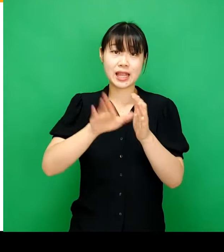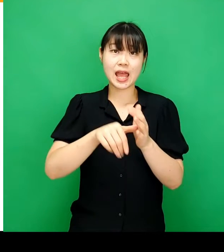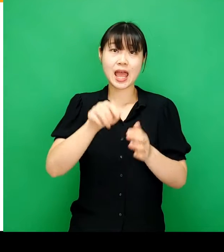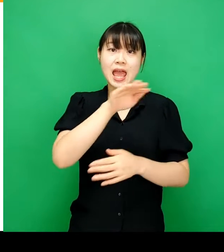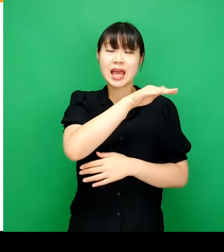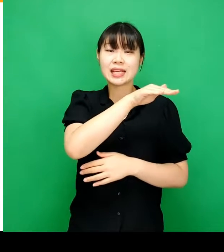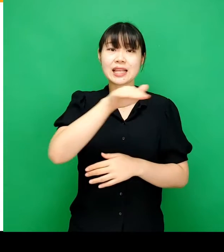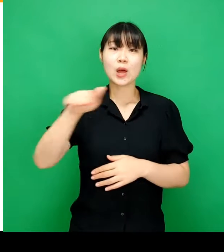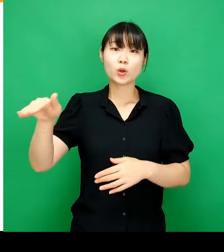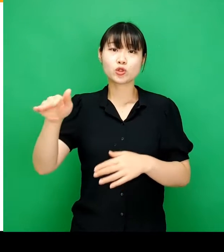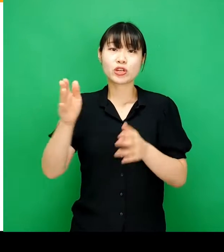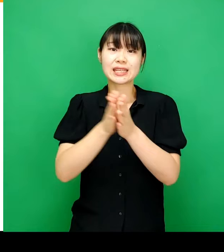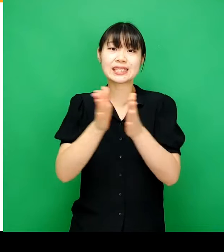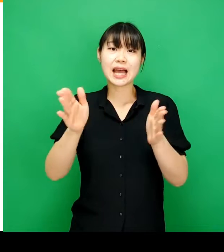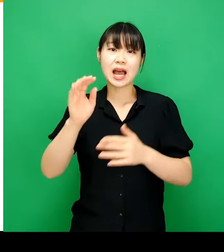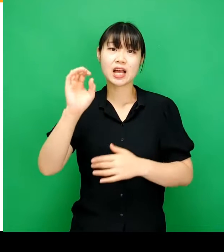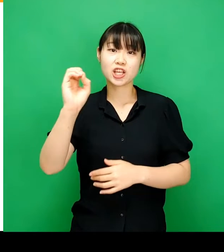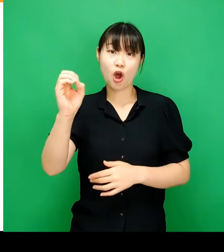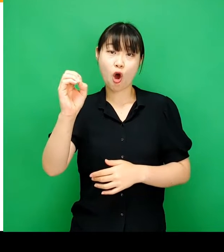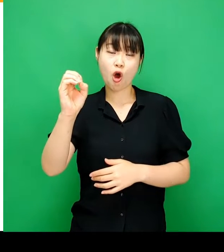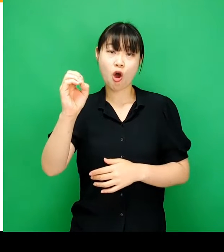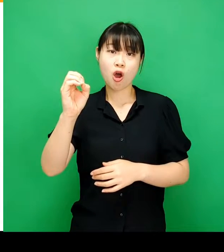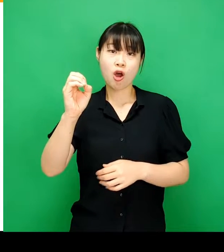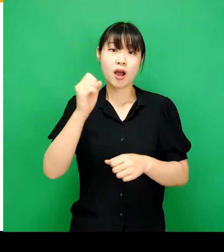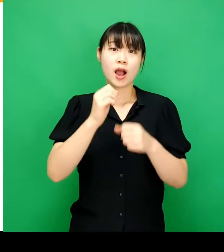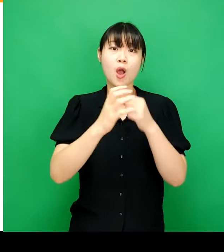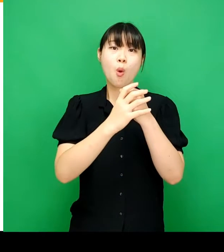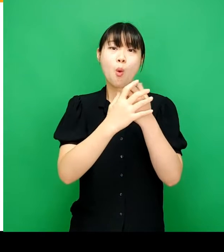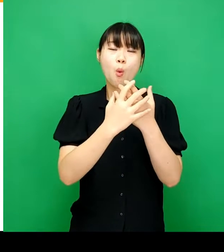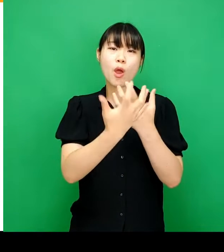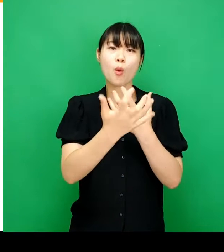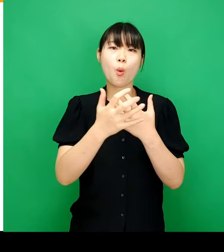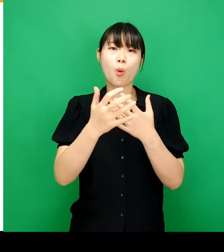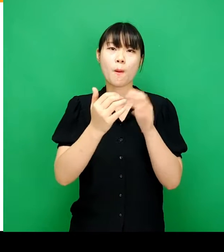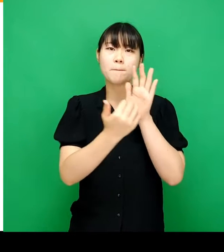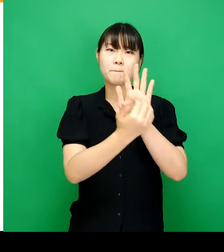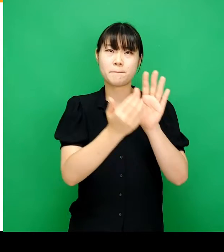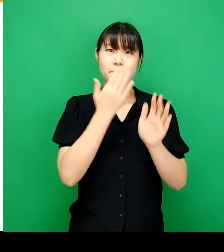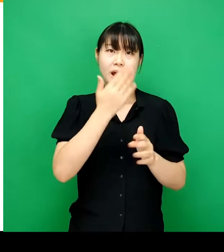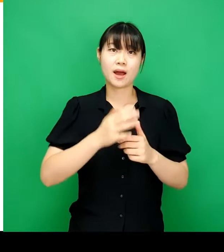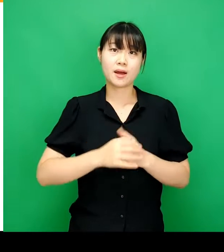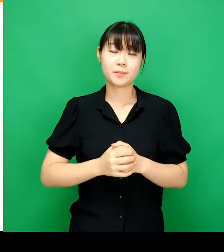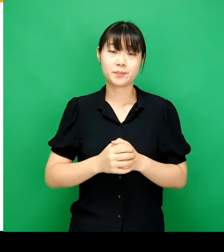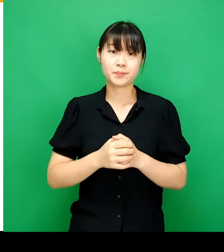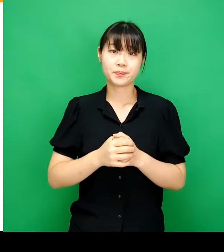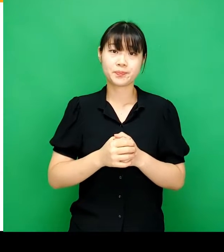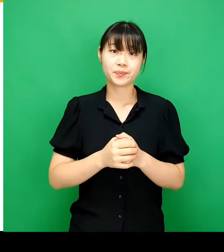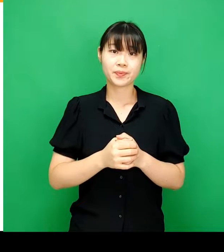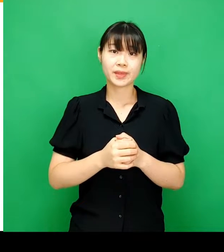차트를 제작할 땐 세로축의 시작점을 0으로 해야 왜곡을 피할 수 있습니다.